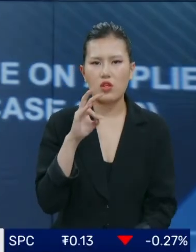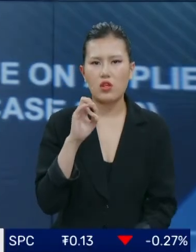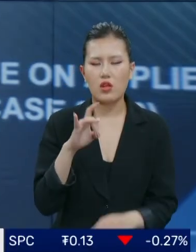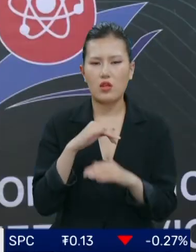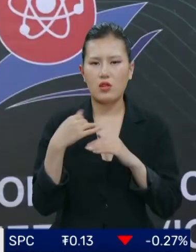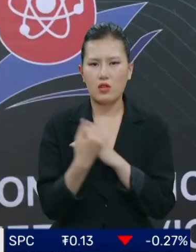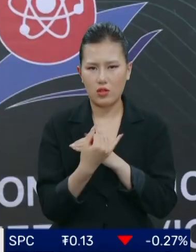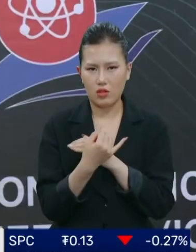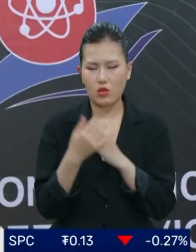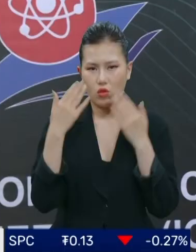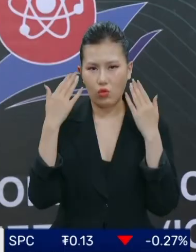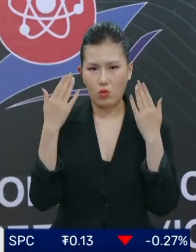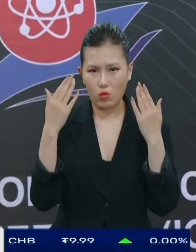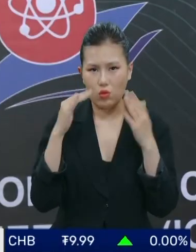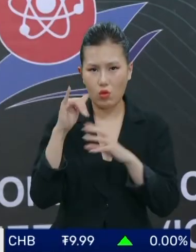болжээ.